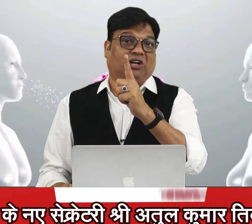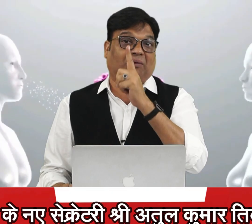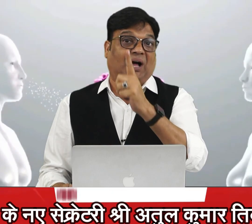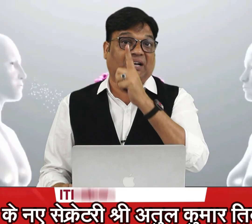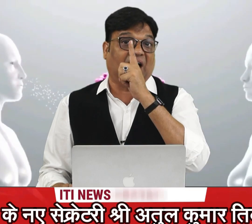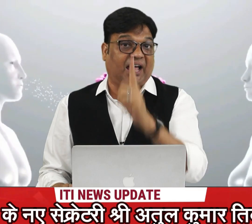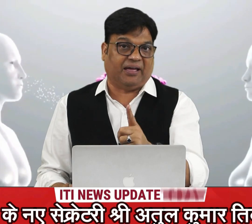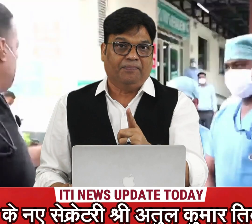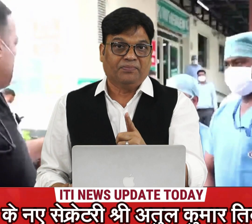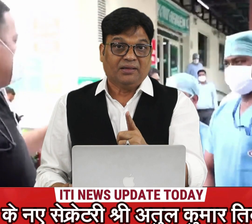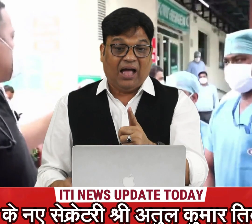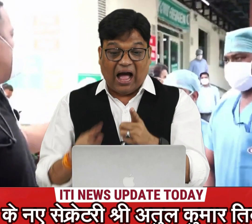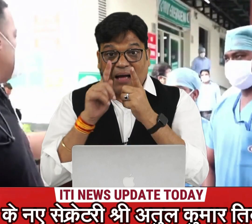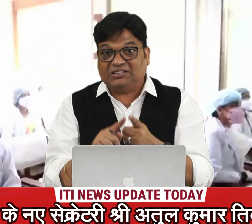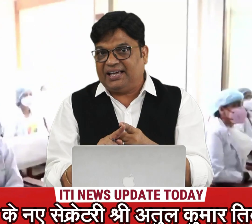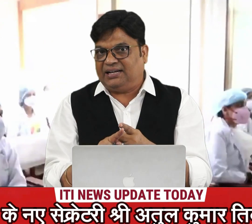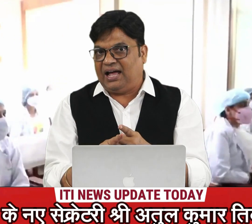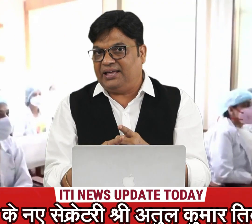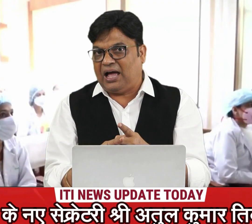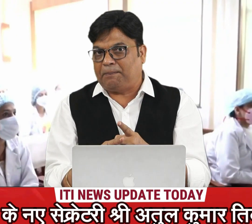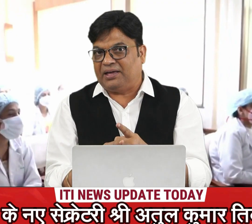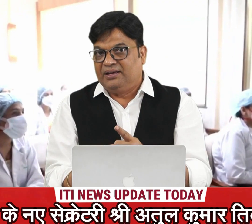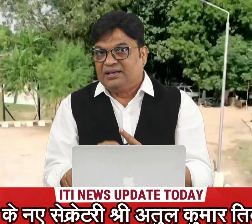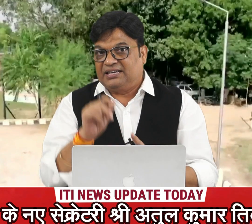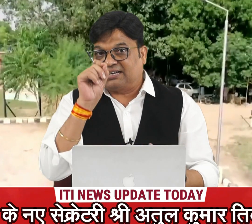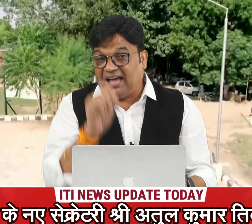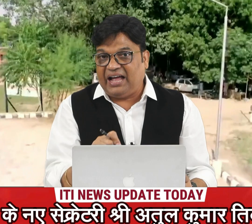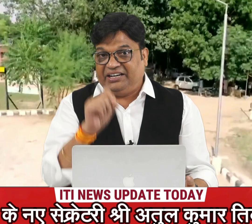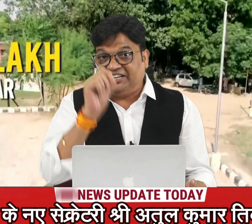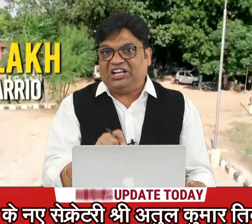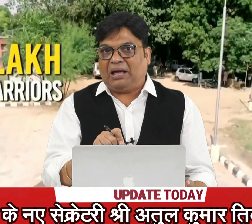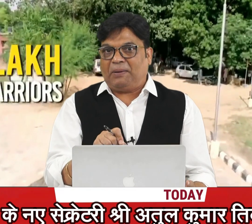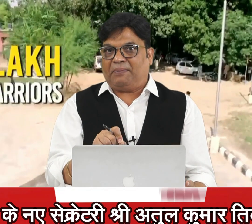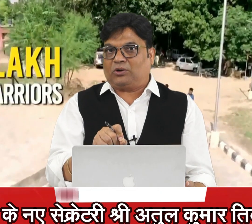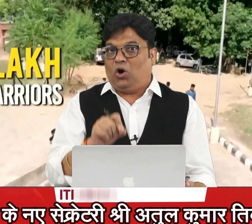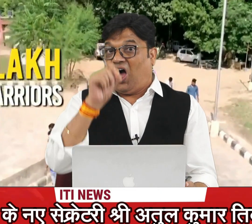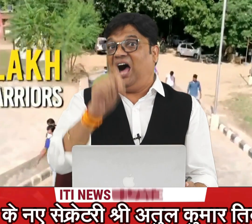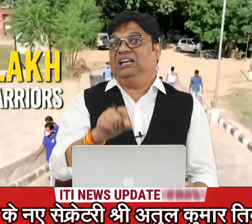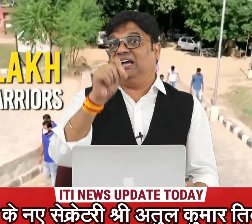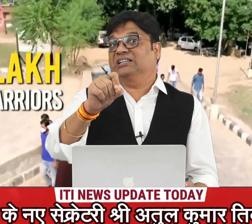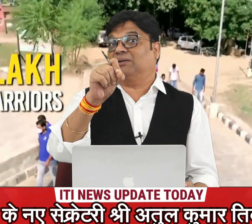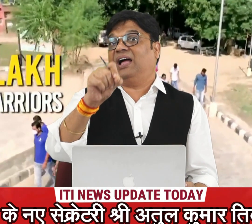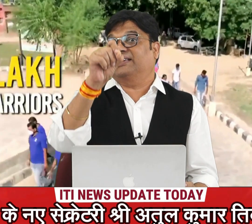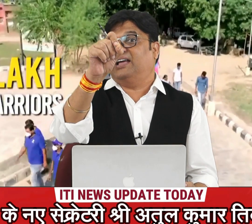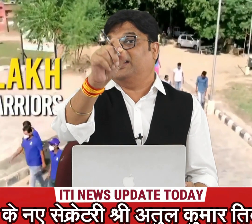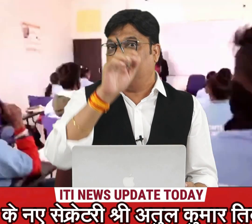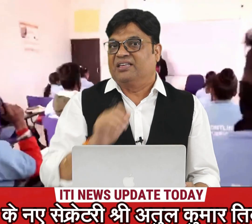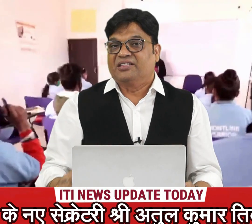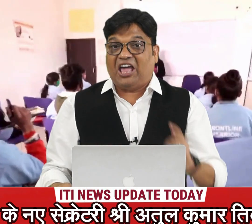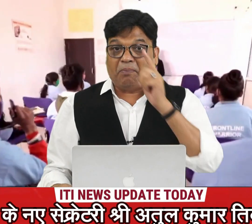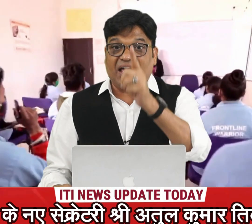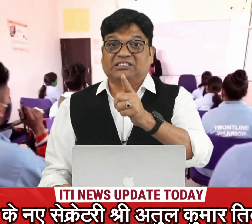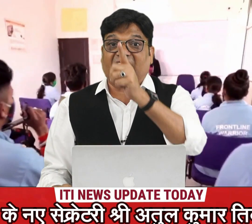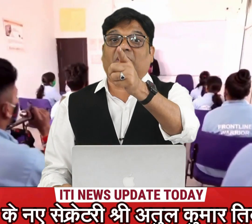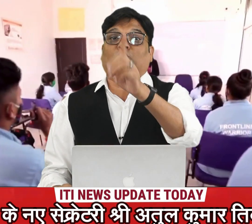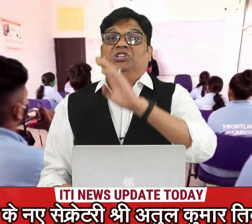एग्जाम करवाना है। अब देखना है यहां पे कि क्या ईडी के पेपर को ऑनलाइन करवाएंगे या नहीं,